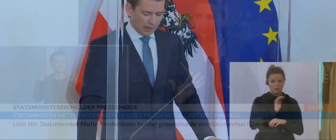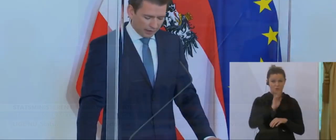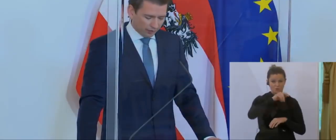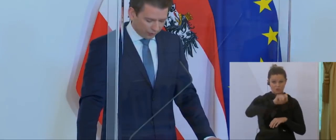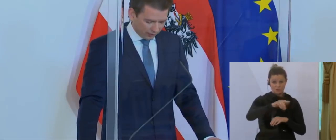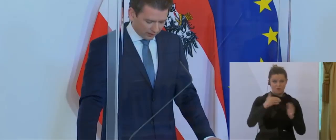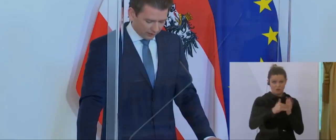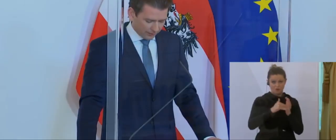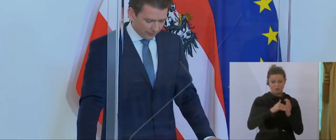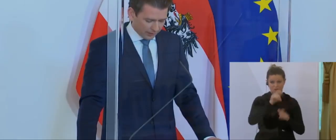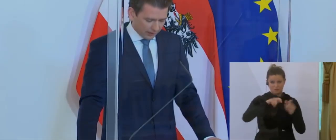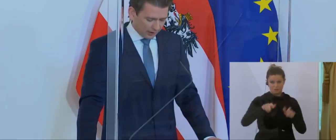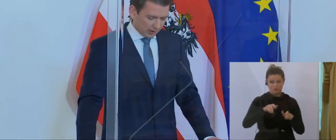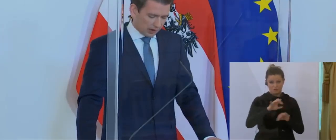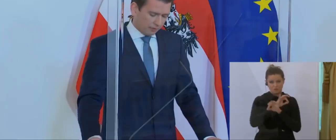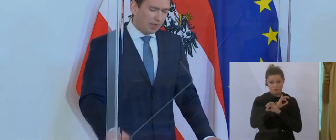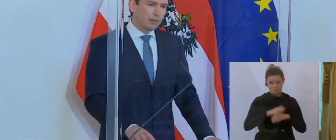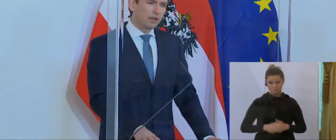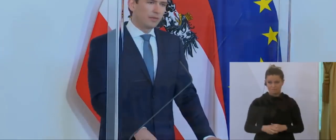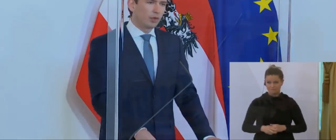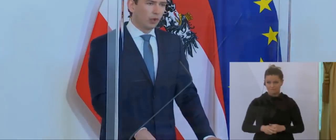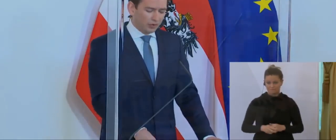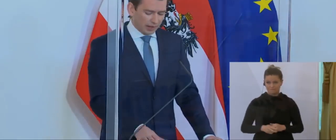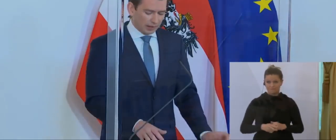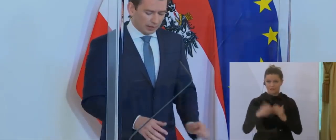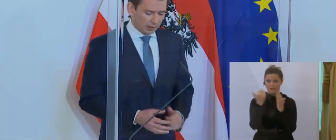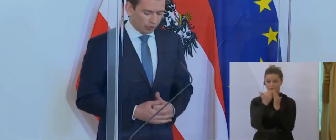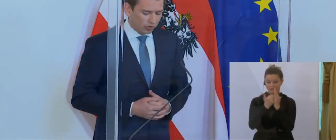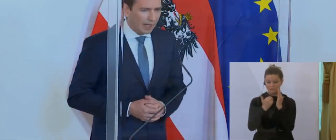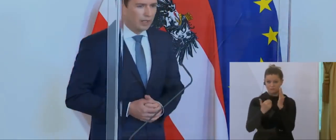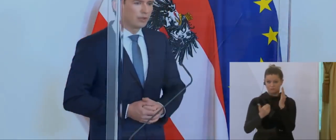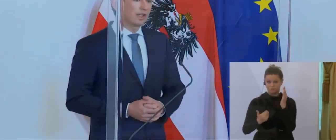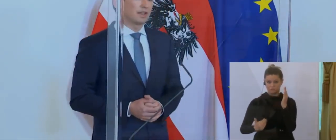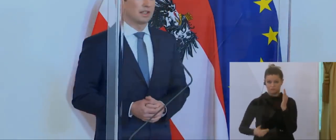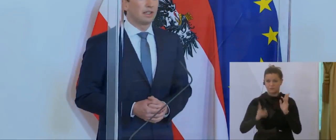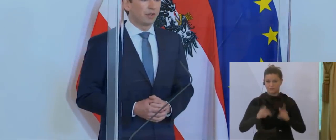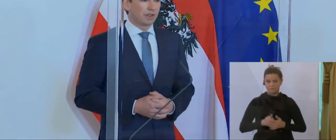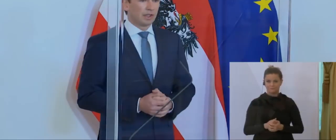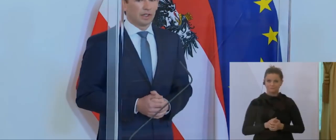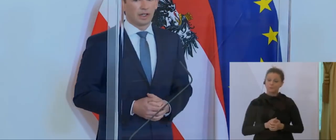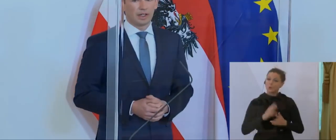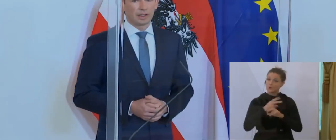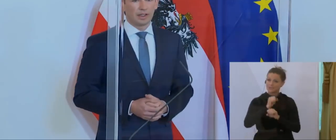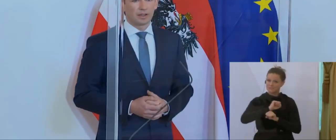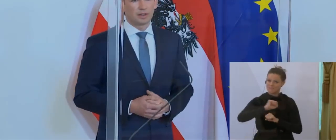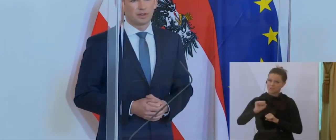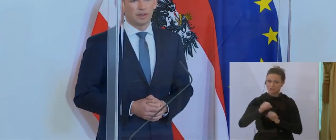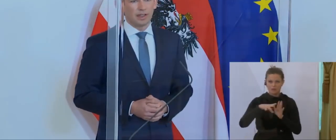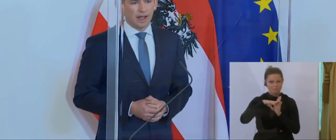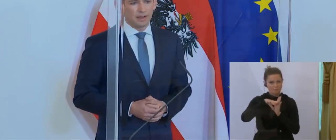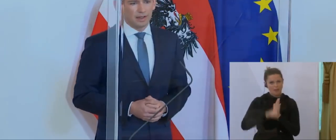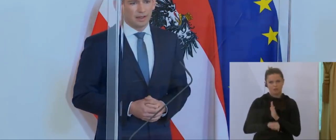соратниками, вице-канцлером Вернером Коглером, а также главами Минздрава и МВД. Было объявлено, что с 14